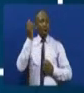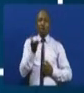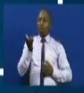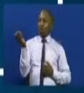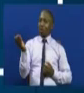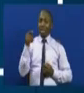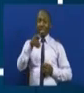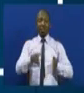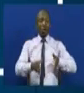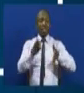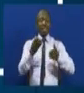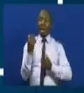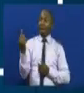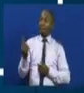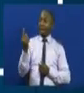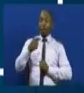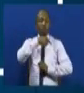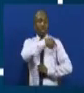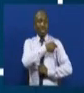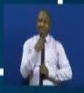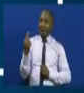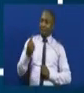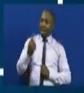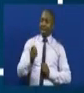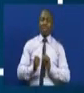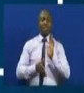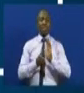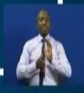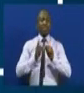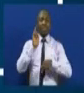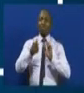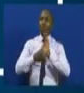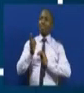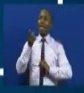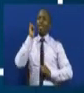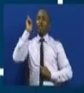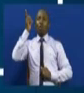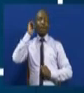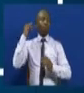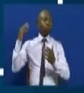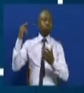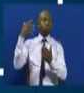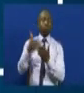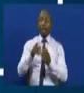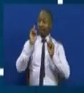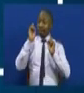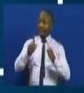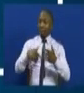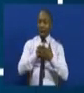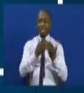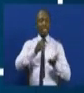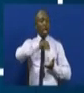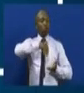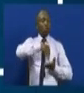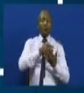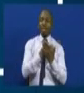Hii ndio njia pekee ama ndio tiba pekee ambazo zimedumu tangu enzi na enzi na zimethibitika wazi kwamba hazina kemikali za sumu wala